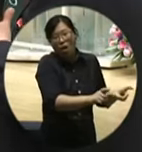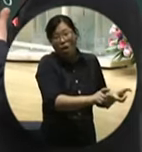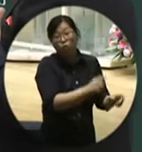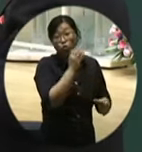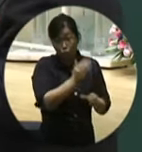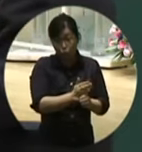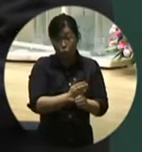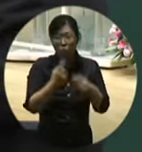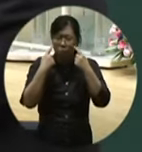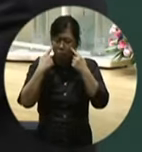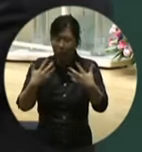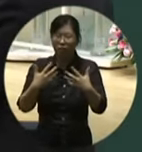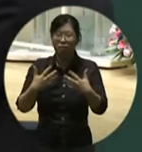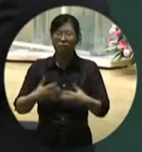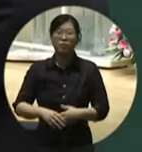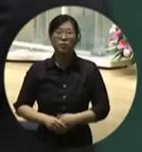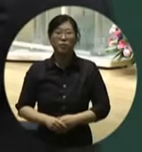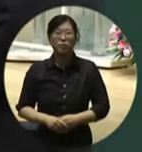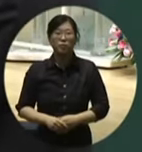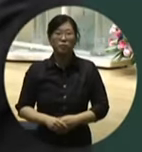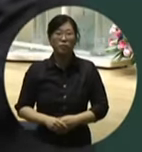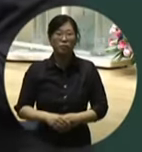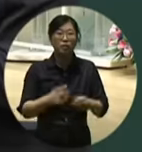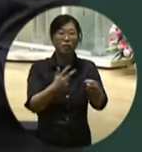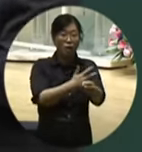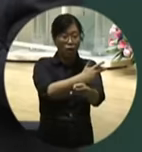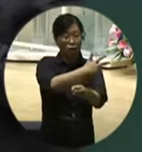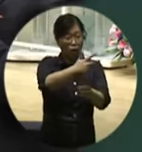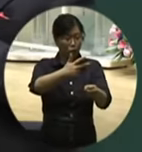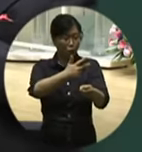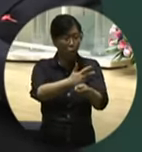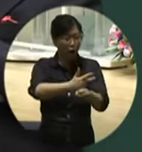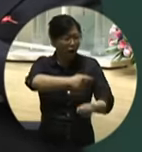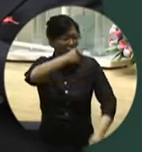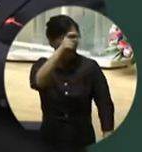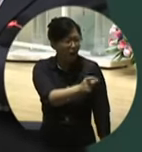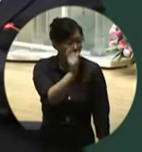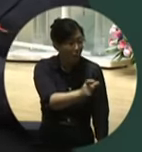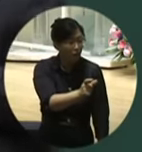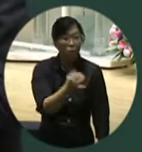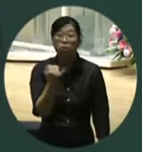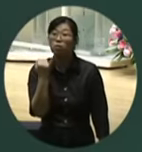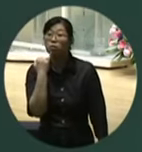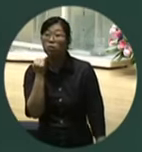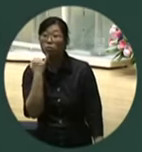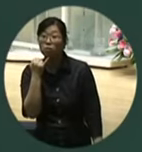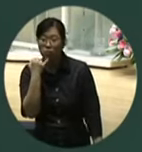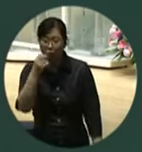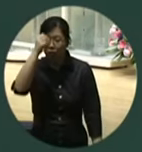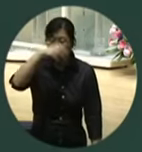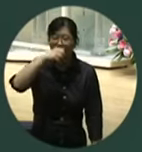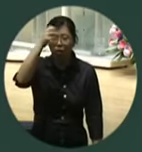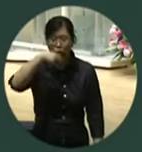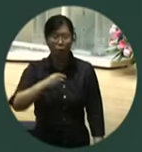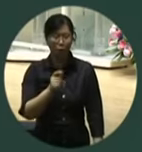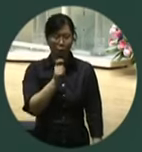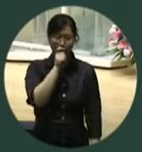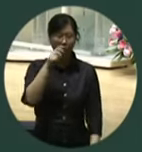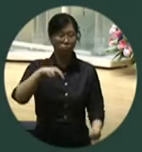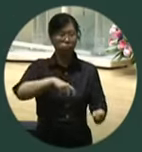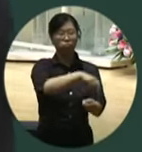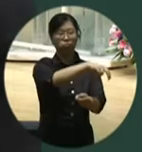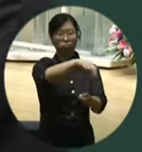hearts are melted with fear. 여리고 문은 굳게 닫혔다. 도는 거 간단해요. So the walls of Jericho, the gates of Jericho are shut because they're afraid. So